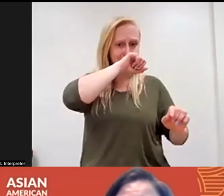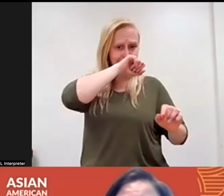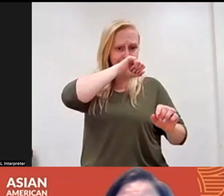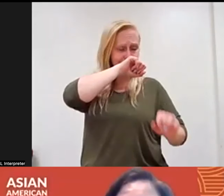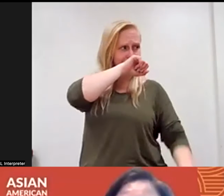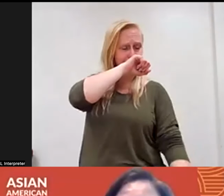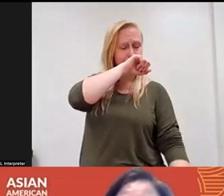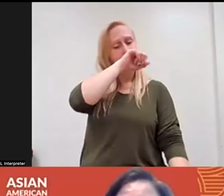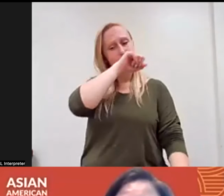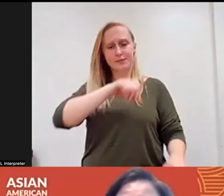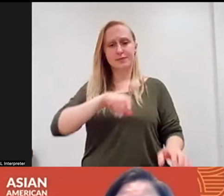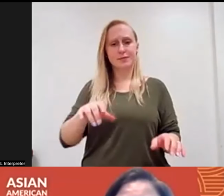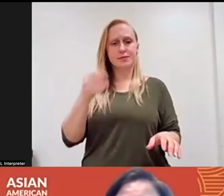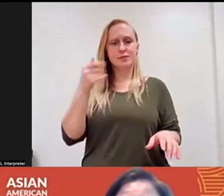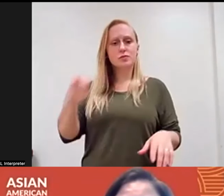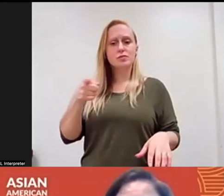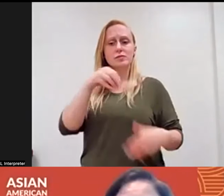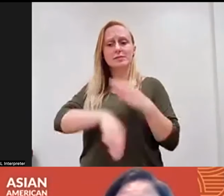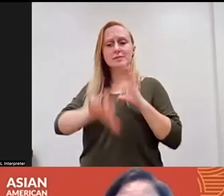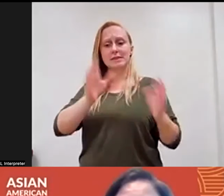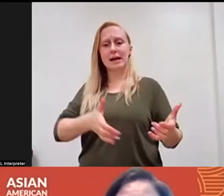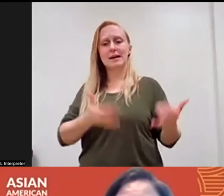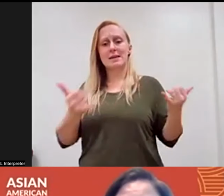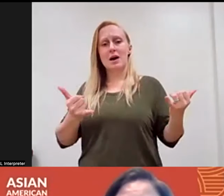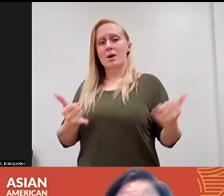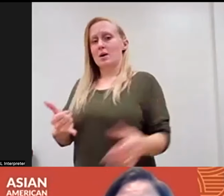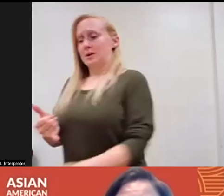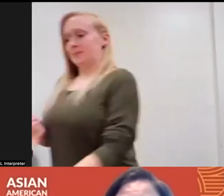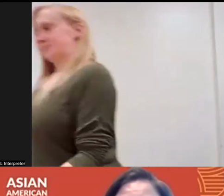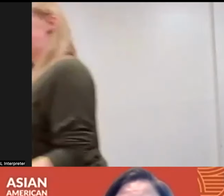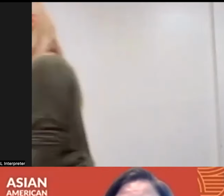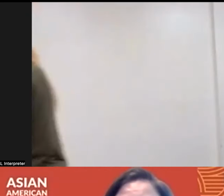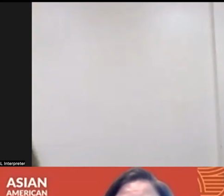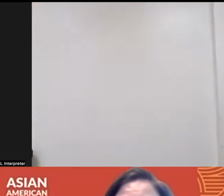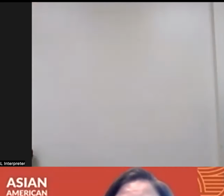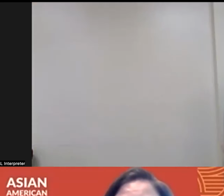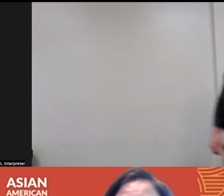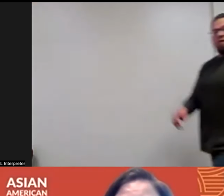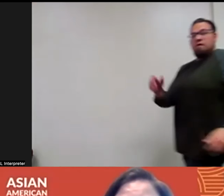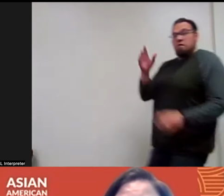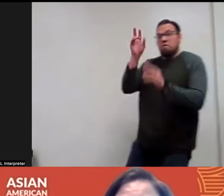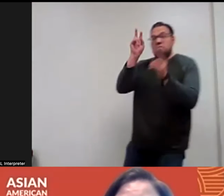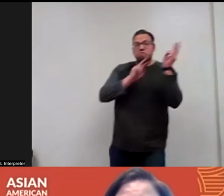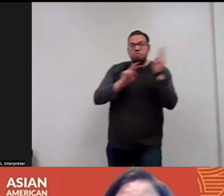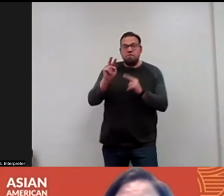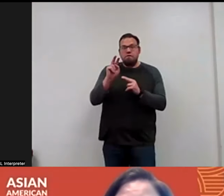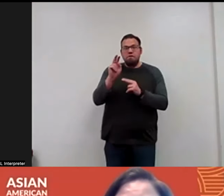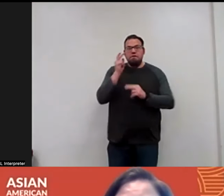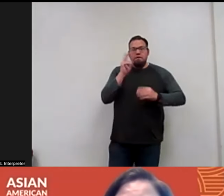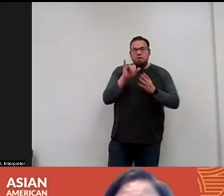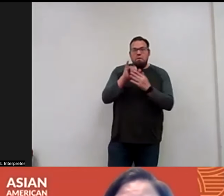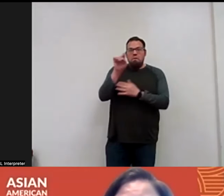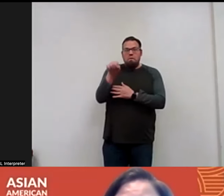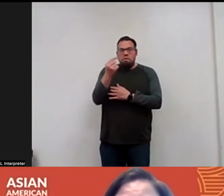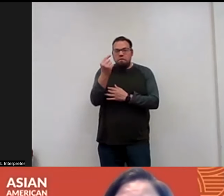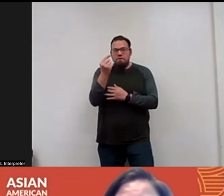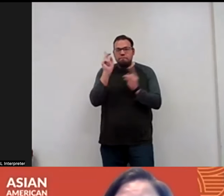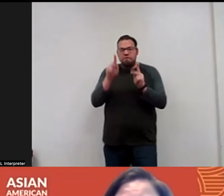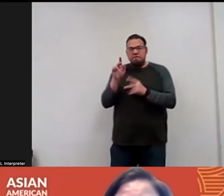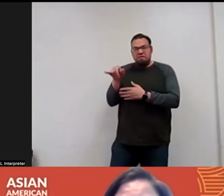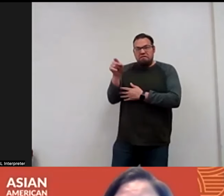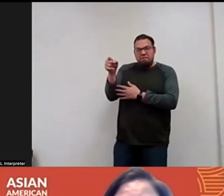but she is in a class now where she looks around and she's the only person who's different. And